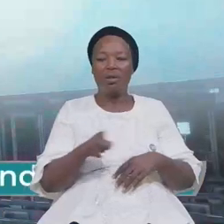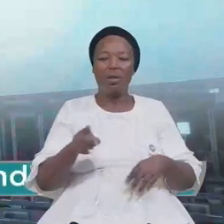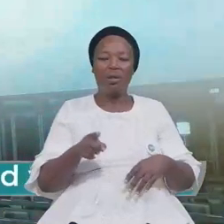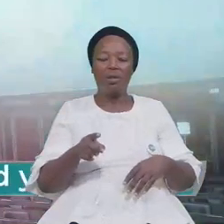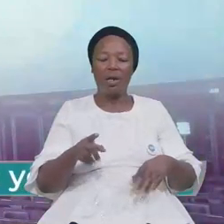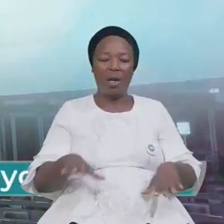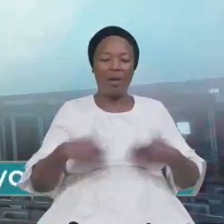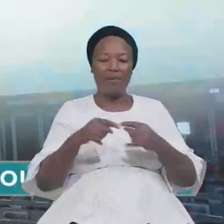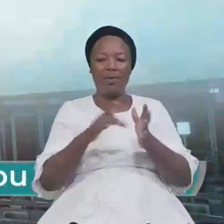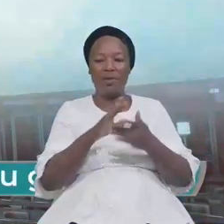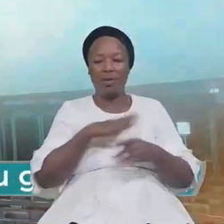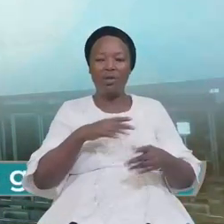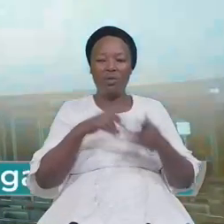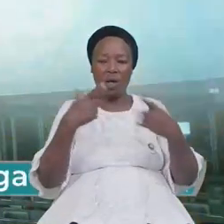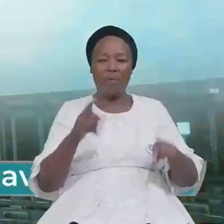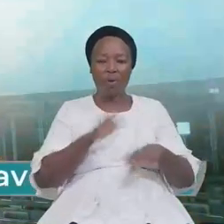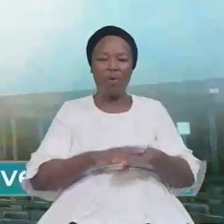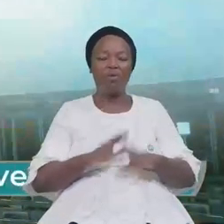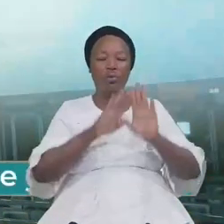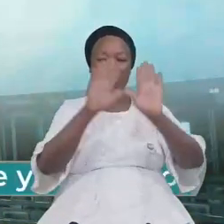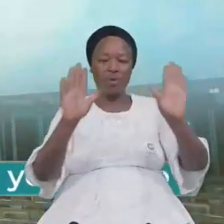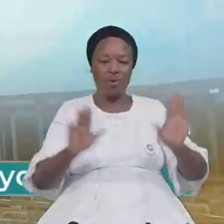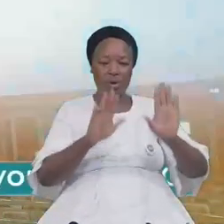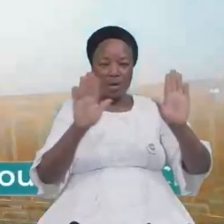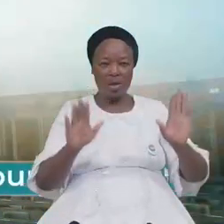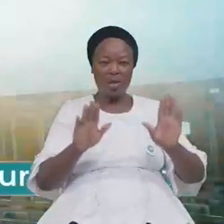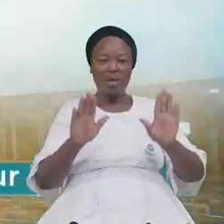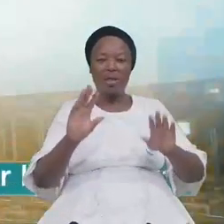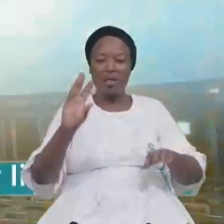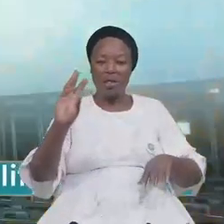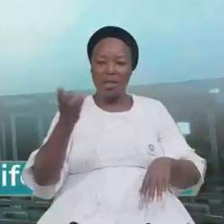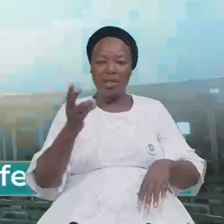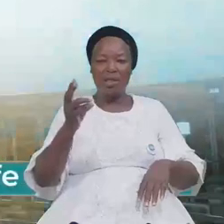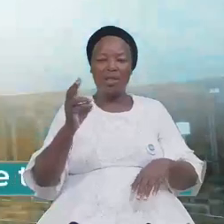leur vie au Seigneur en ligne, le programme aura lieu